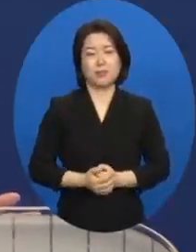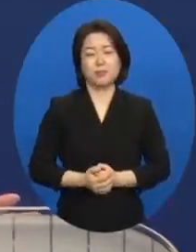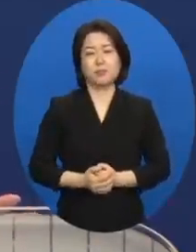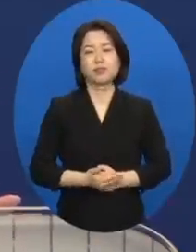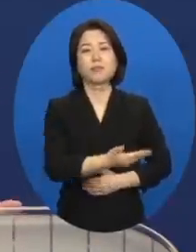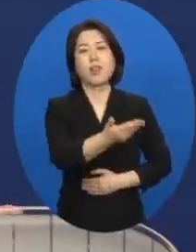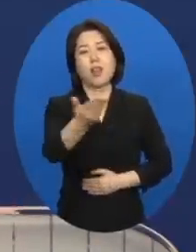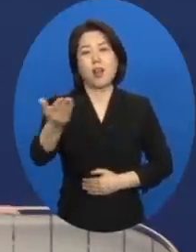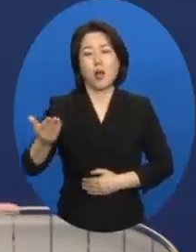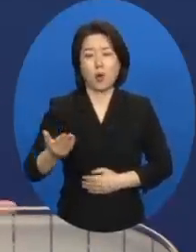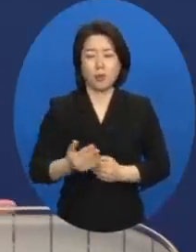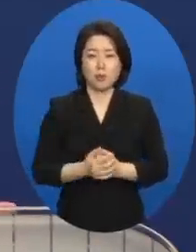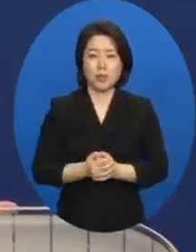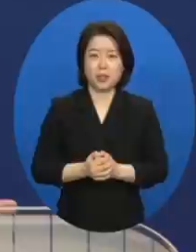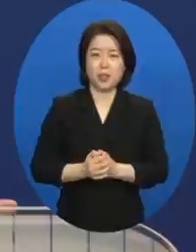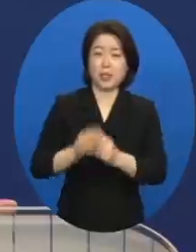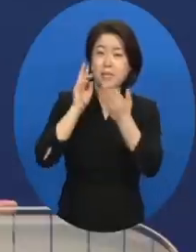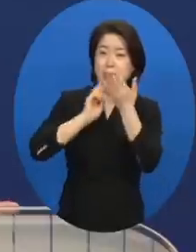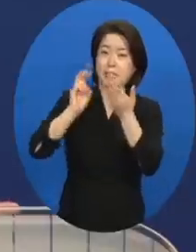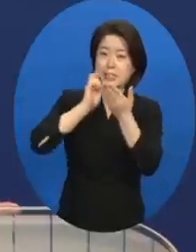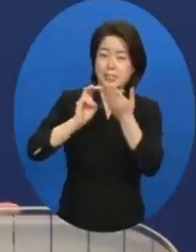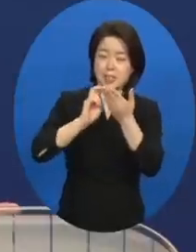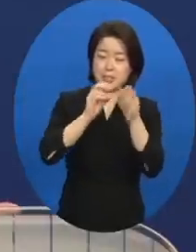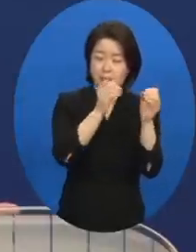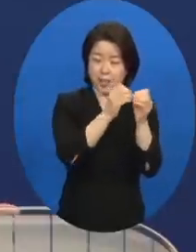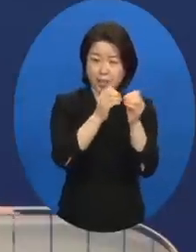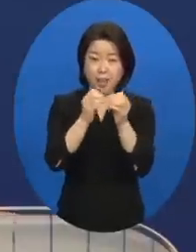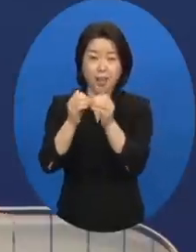여러분에게 이 찬양의 가사가